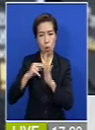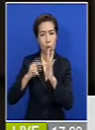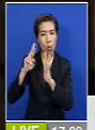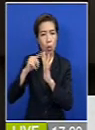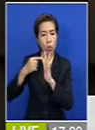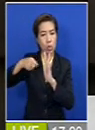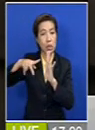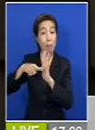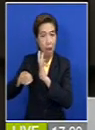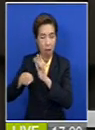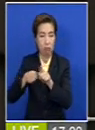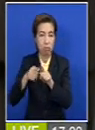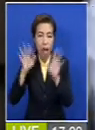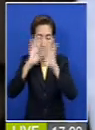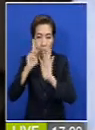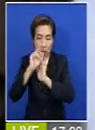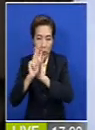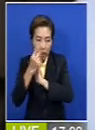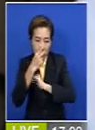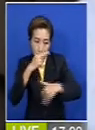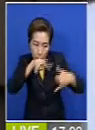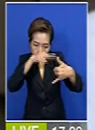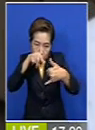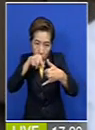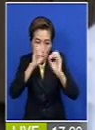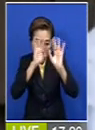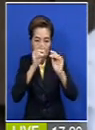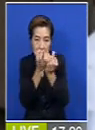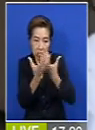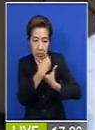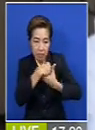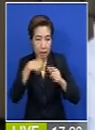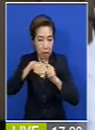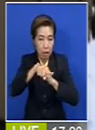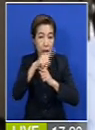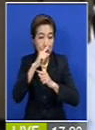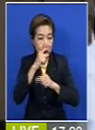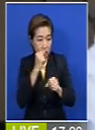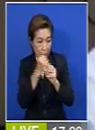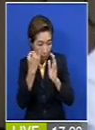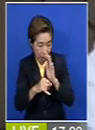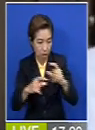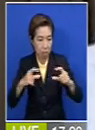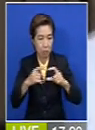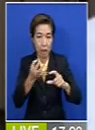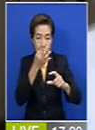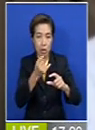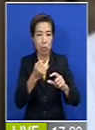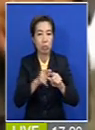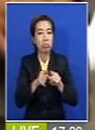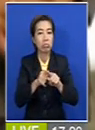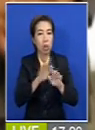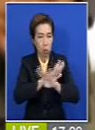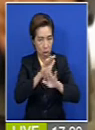ไปพิจารณาการประพฤติผิดจรรยาบรรณจริยธรรมและมีสิทธิ์ที่จะสั่งพักใบอนุญาตได้ทันทีโดยไม่ต้องรอผลการสืบสวน